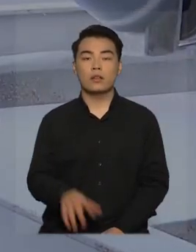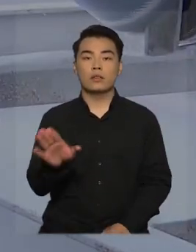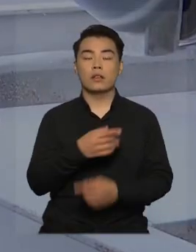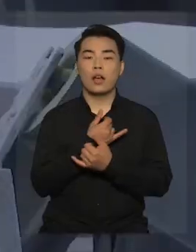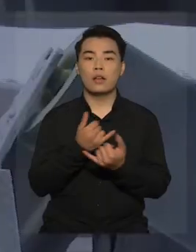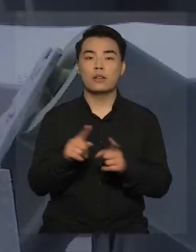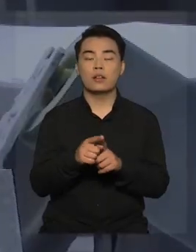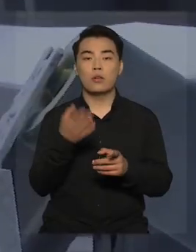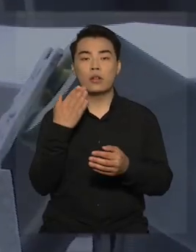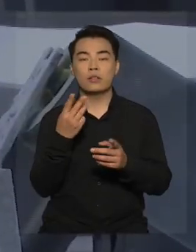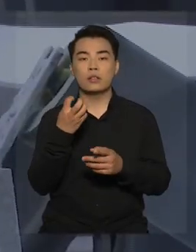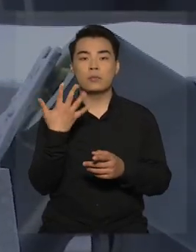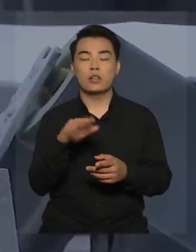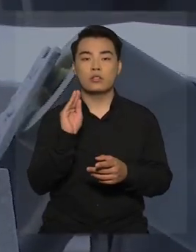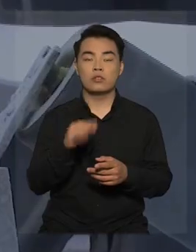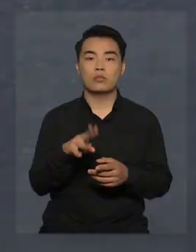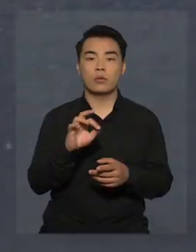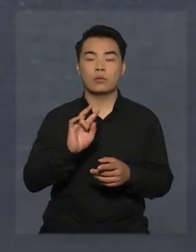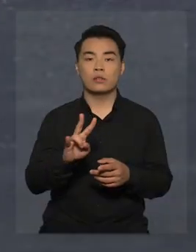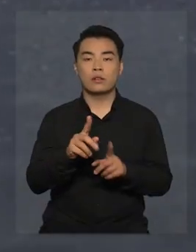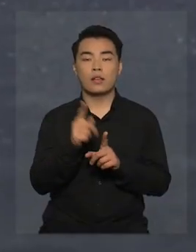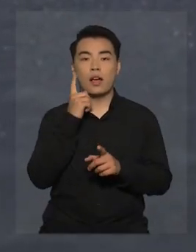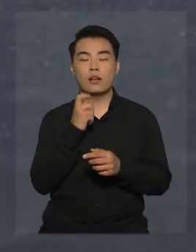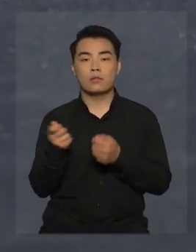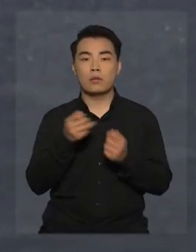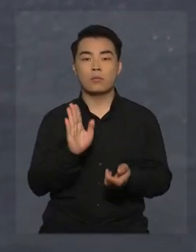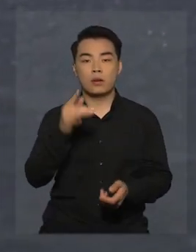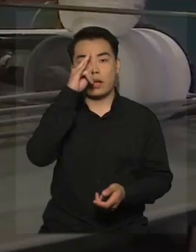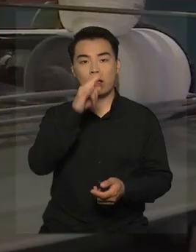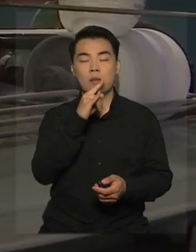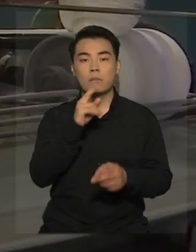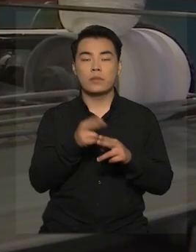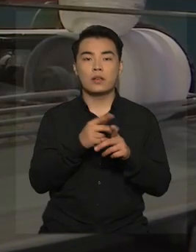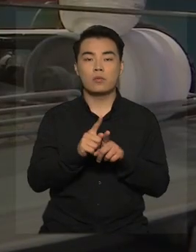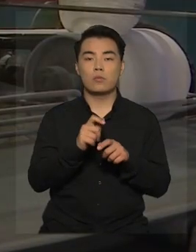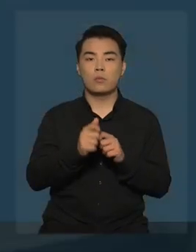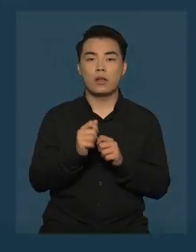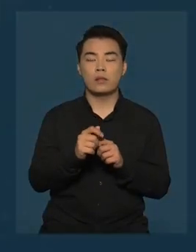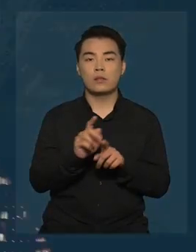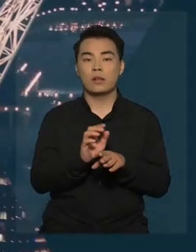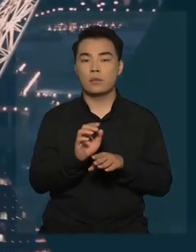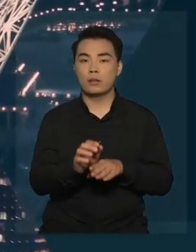Тарифная льгота 350 тысяч тонн сахара сырца завезут в Казахстан без уплаты пошлин.